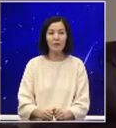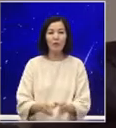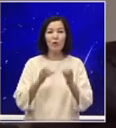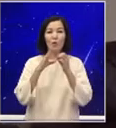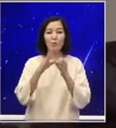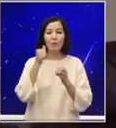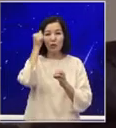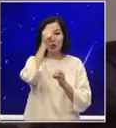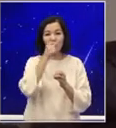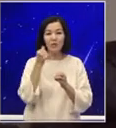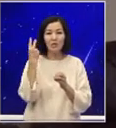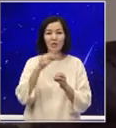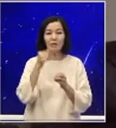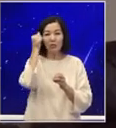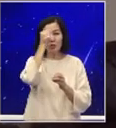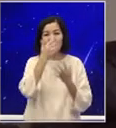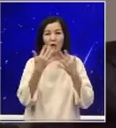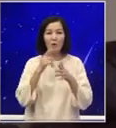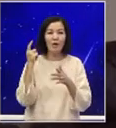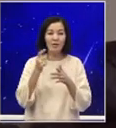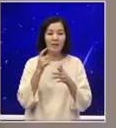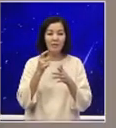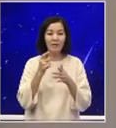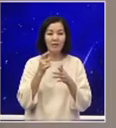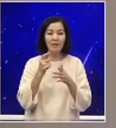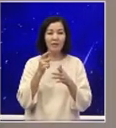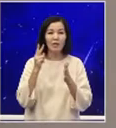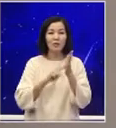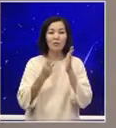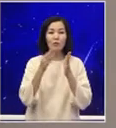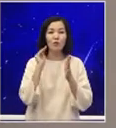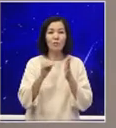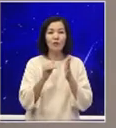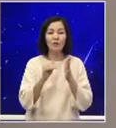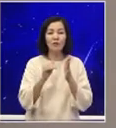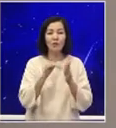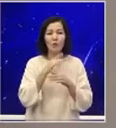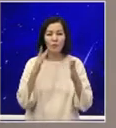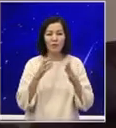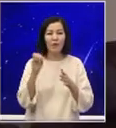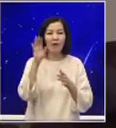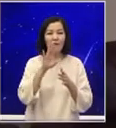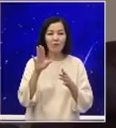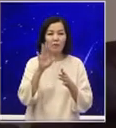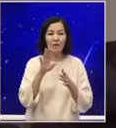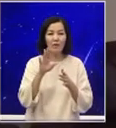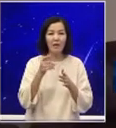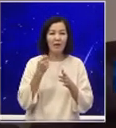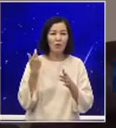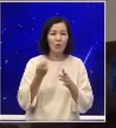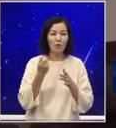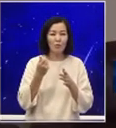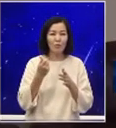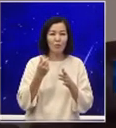мен 2020 жылдар ішінде ауыл шаруашылығының өндірушілері 74 мың данадан астам еуропалық егіз тұқымдармен қамтамасыз